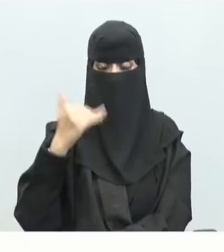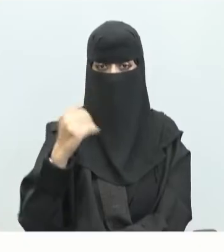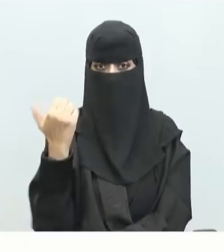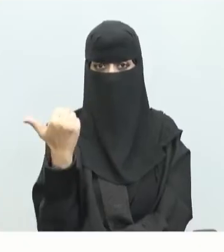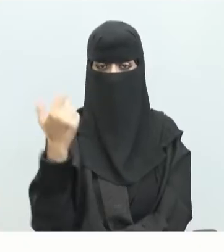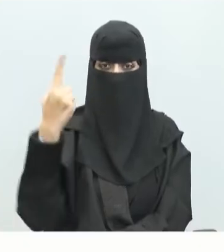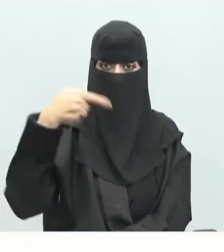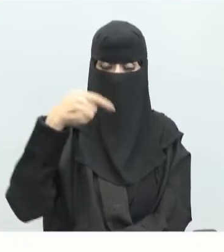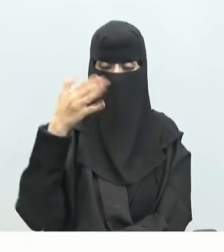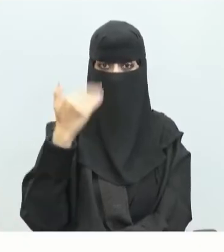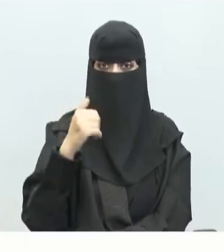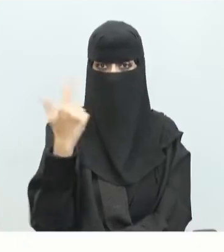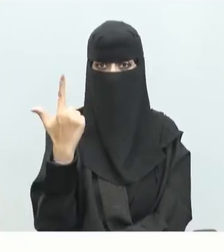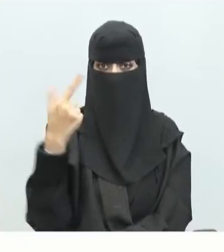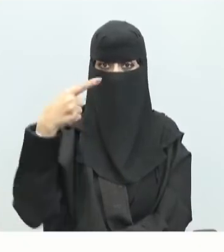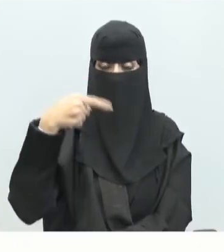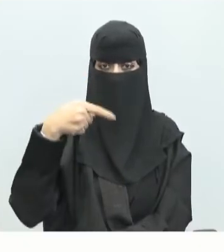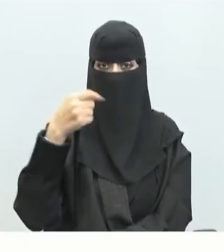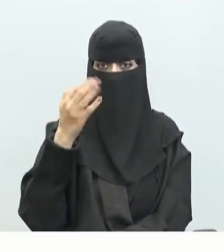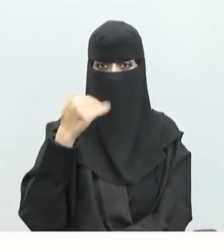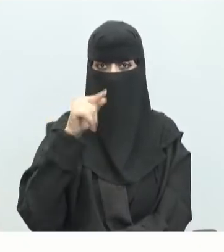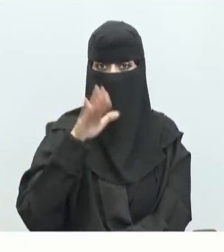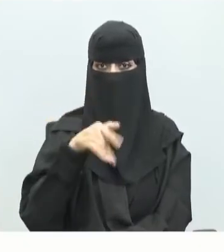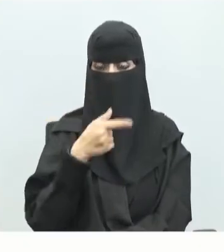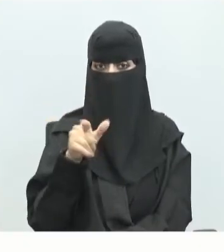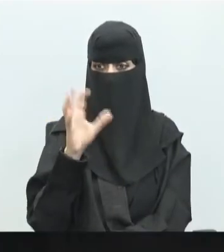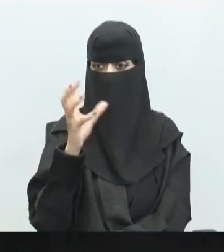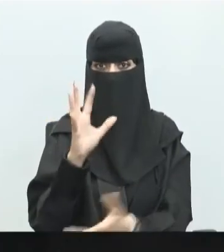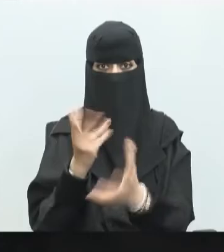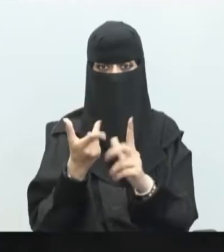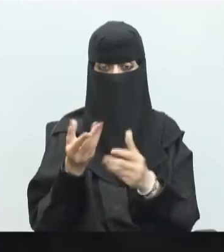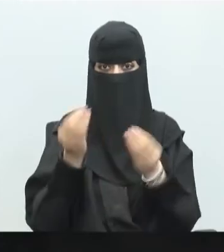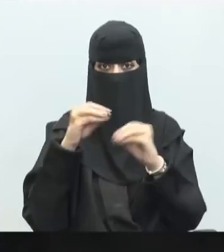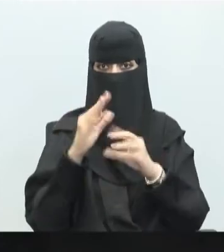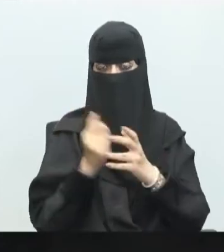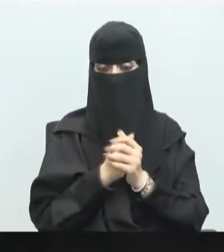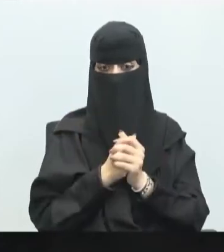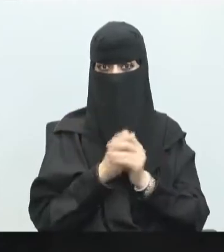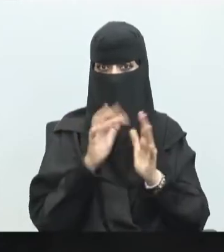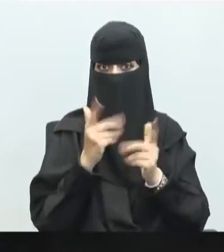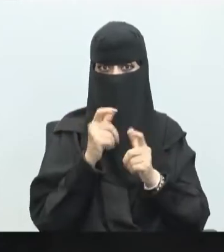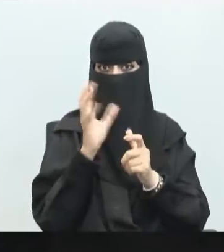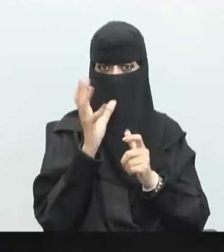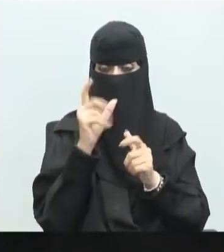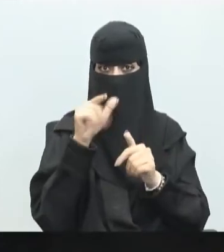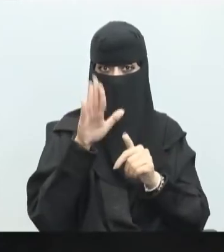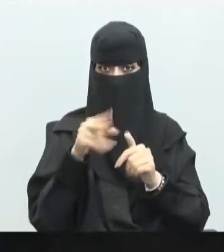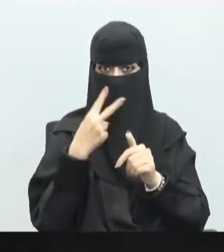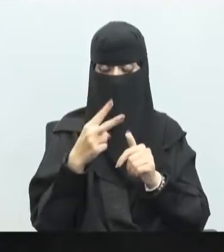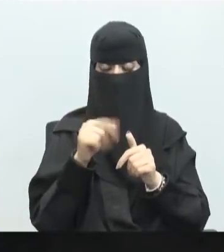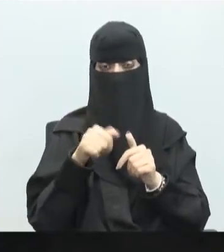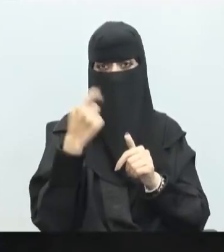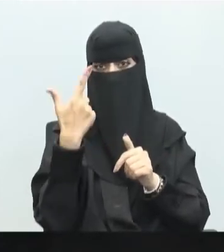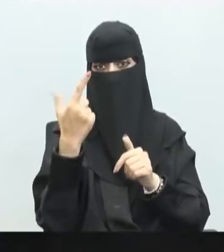16 17 اذا كم كره امامي كم كره امامي احسنتم